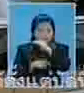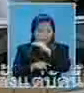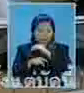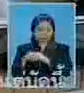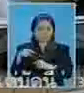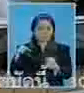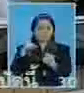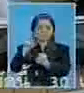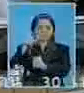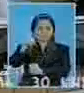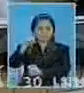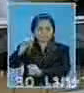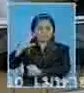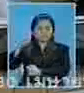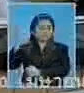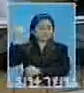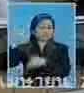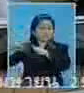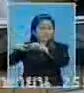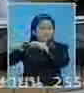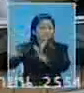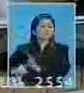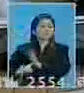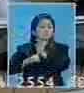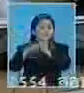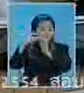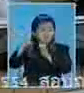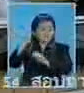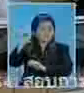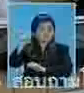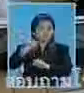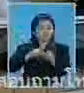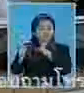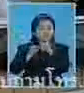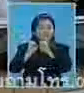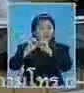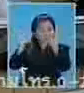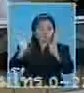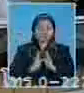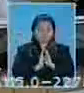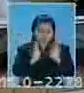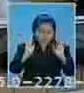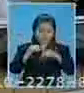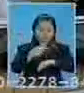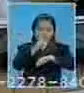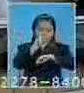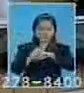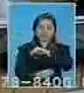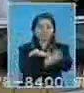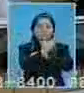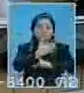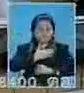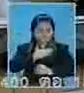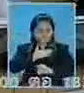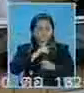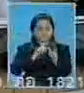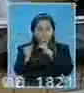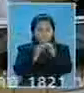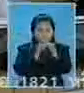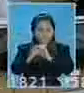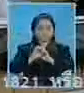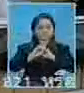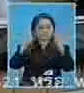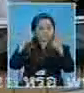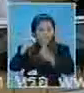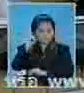ที่ท่านเคยกล่าวหาผมกับท่านนายกรัฐมนตรีไว้นะครับก็เพื่อความชัดเจนต้องขอขอบคุณท่านประธานที่ให้โอกาสให้ผมชี้แจงให้เป็นที่